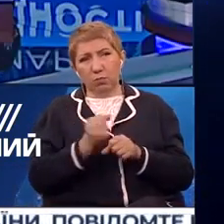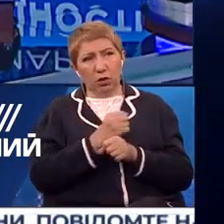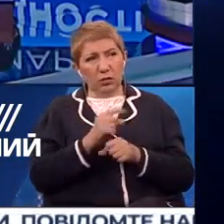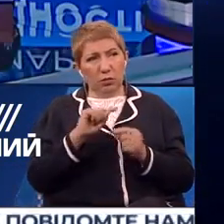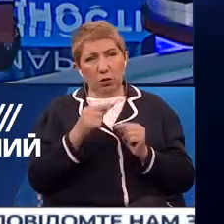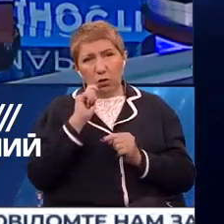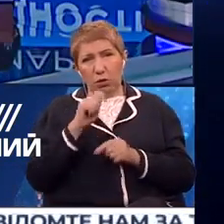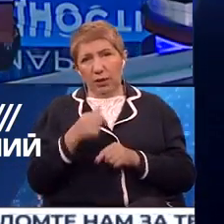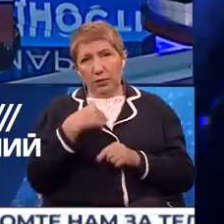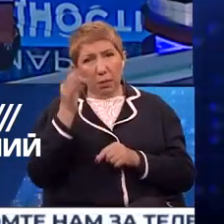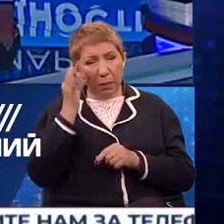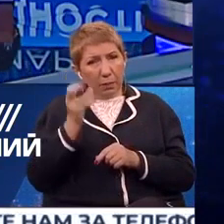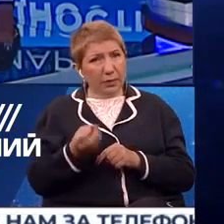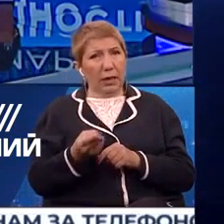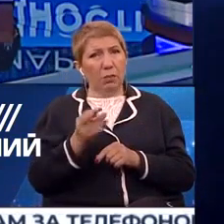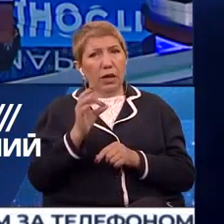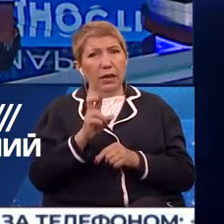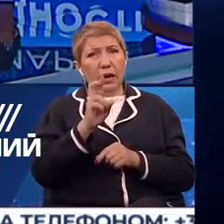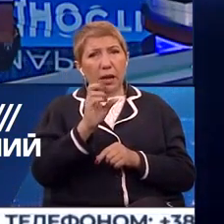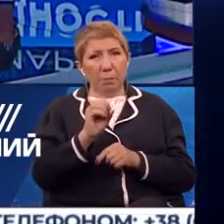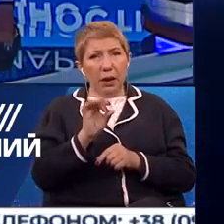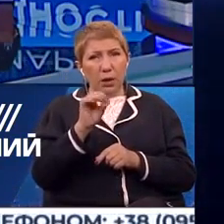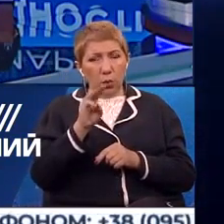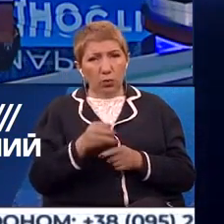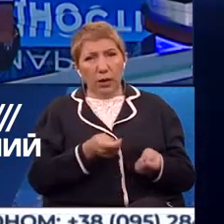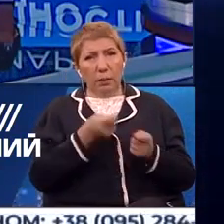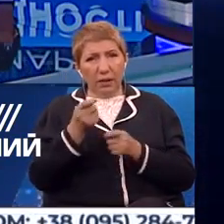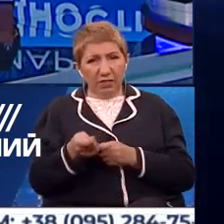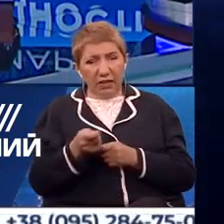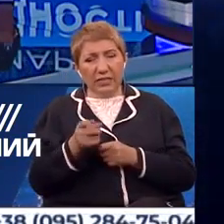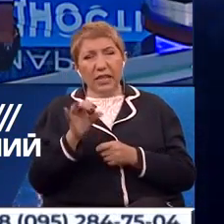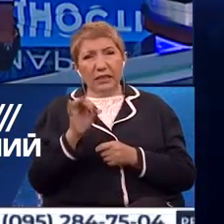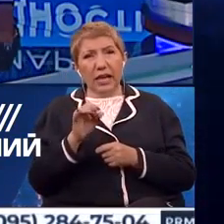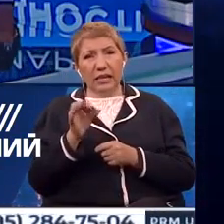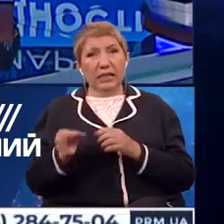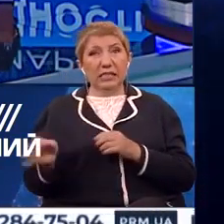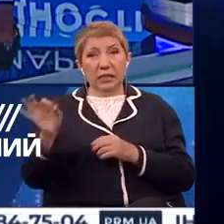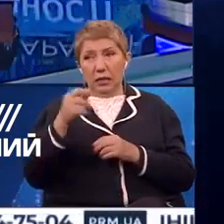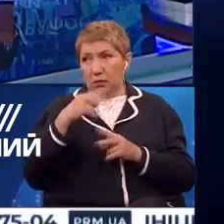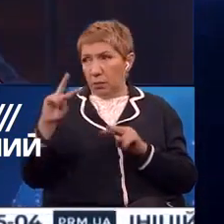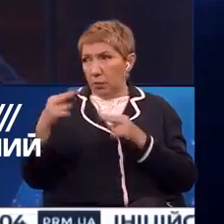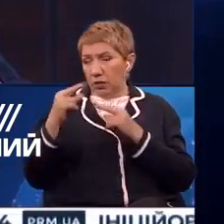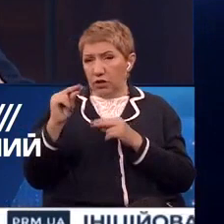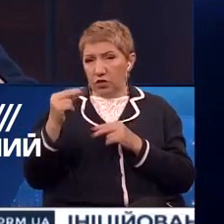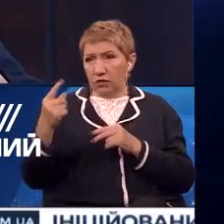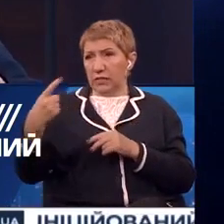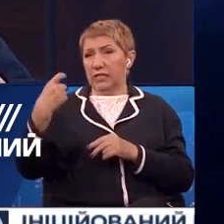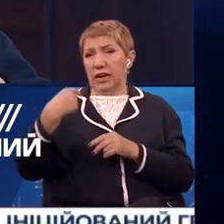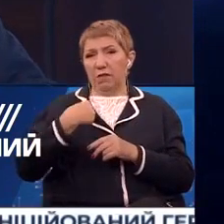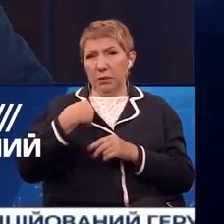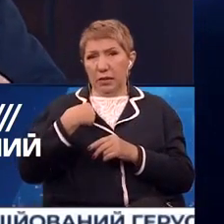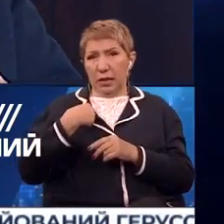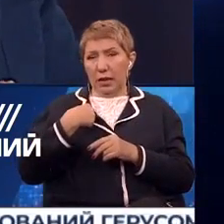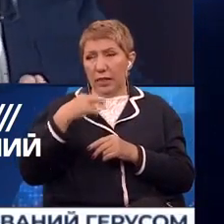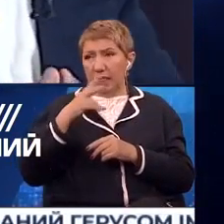всі пам'ятаємо, як беркутівців завезли на Схід, де я з ними побачився в червні, як вони стріляли в мене не в денерівців,